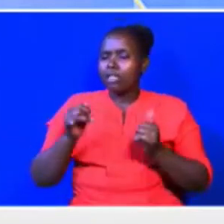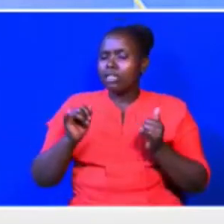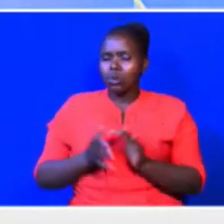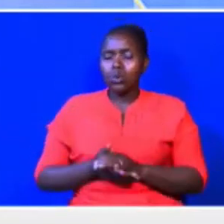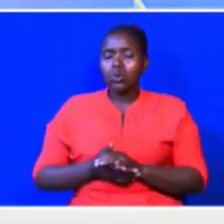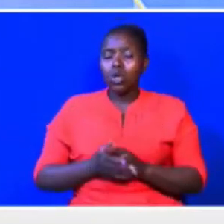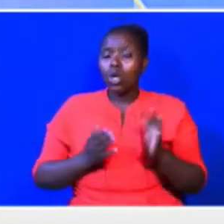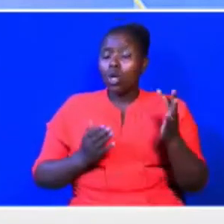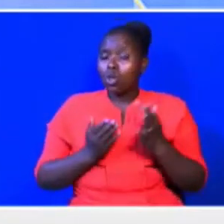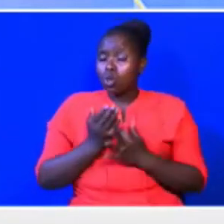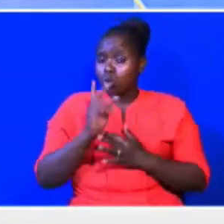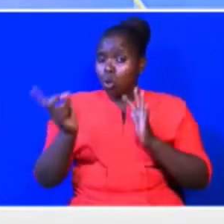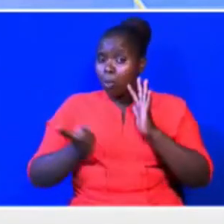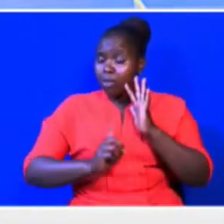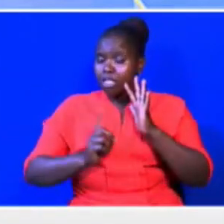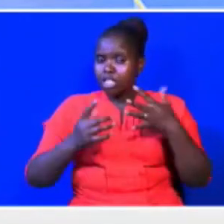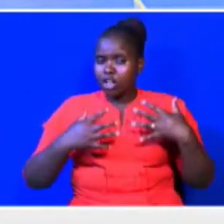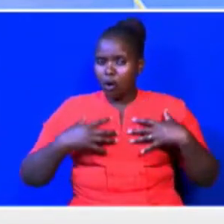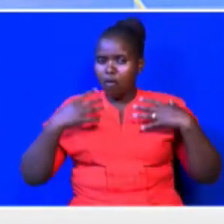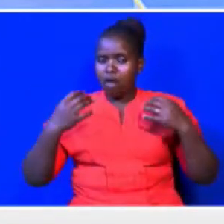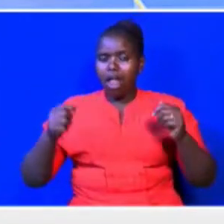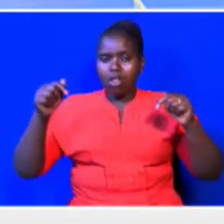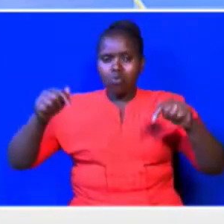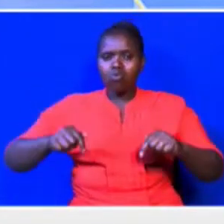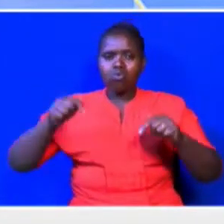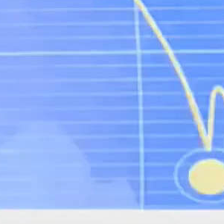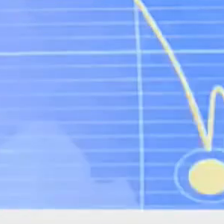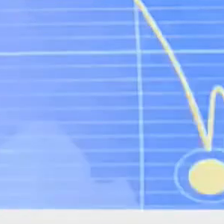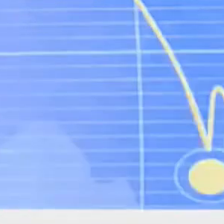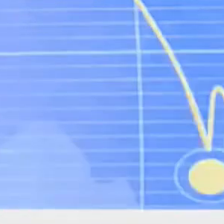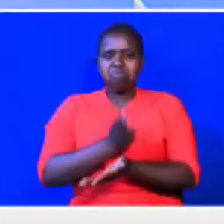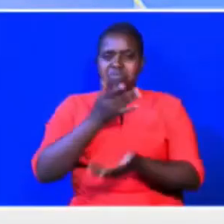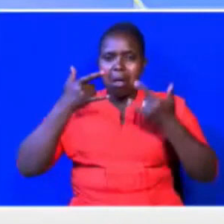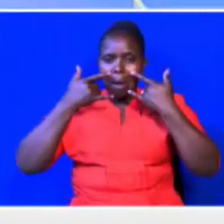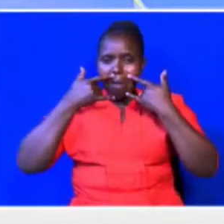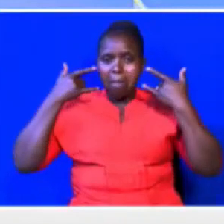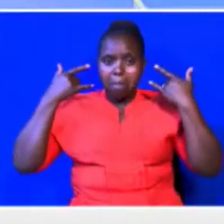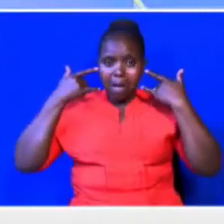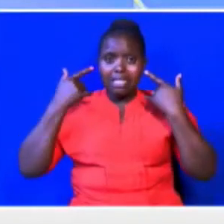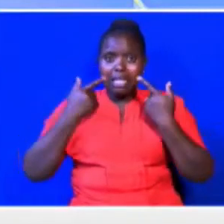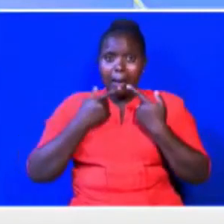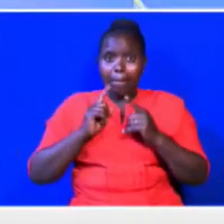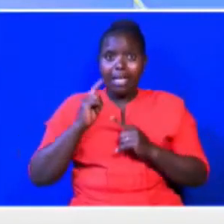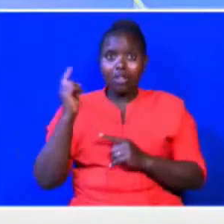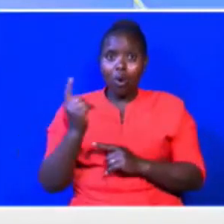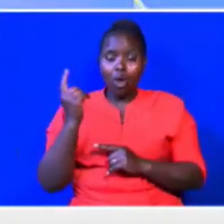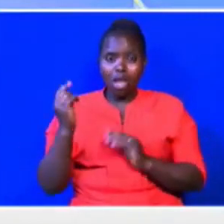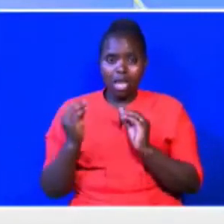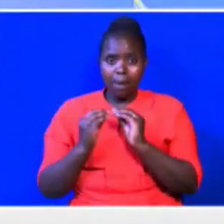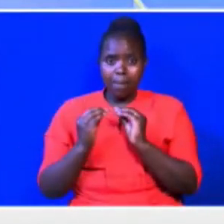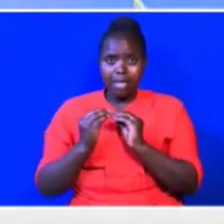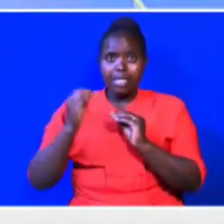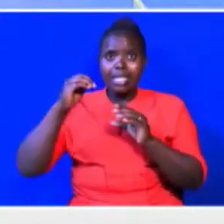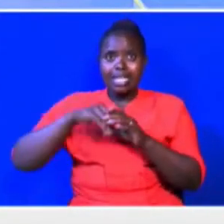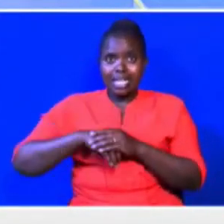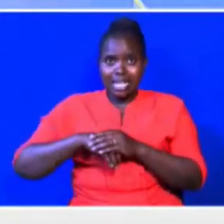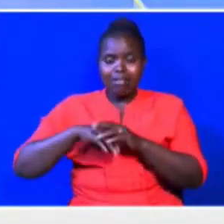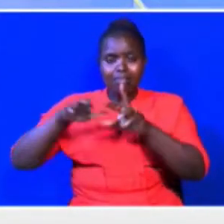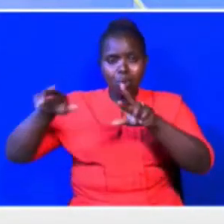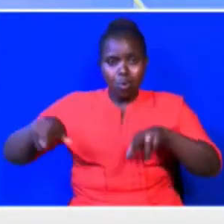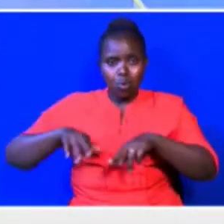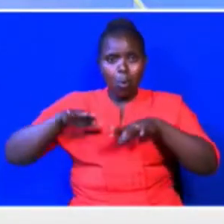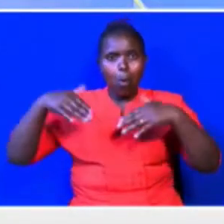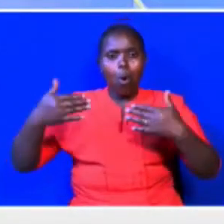Serikali kupitia Wizara ya Afya imeondoa masharti ya kuvalia barakoa hadharani, ila kwenye mikutano inayofanyika katika sehemu za ndani